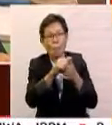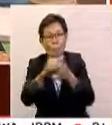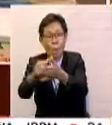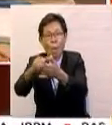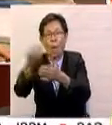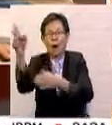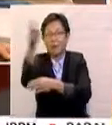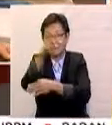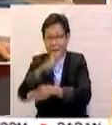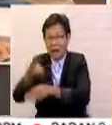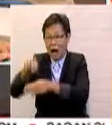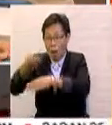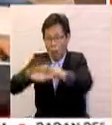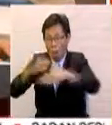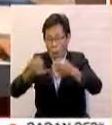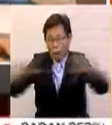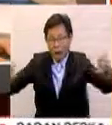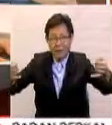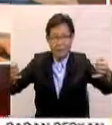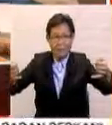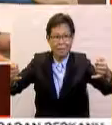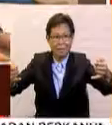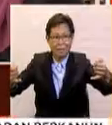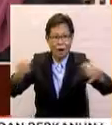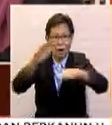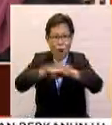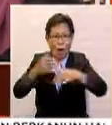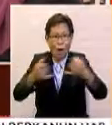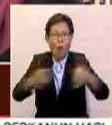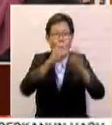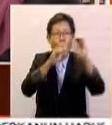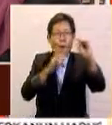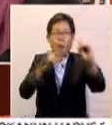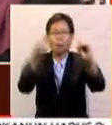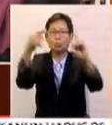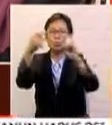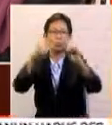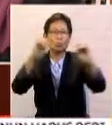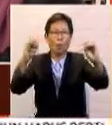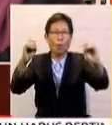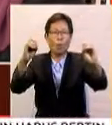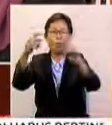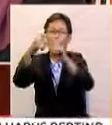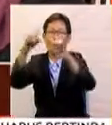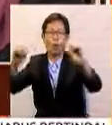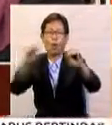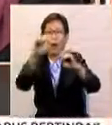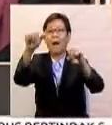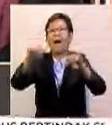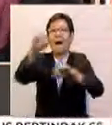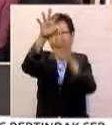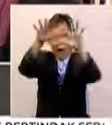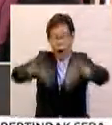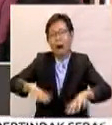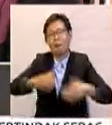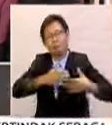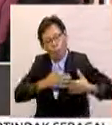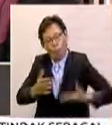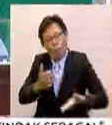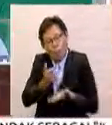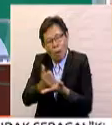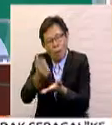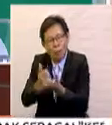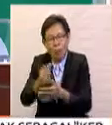platform dalam talian ke luar talian iaitu O2O di Malaysia dan Asia Tenggara, pihaknya komited membantu melahirkan